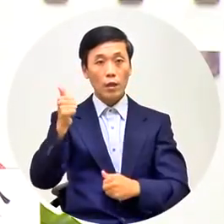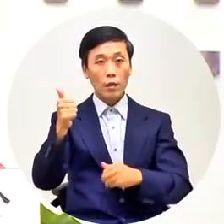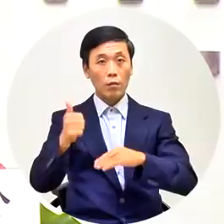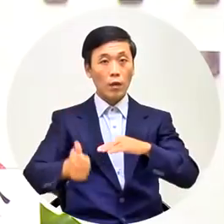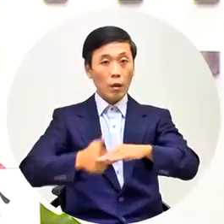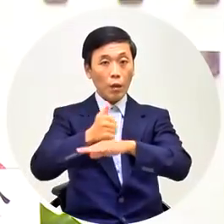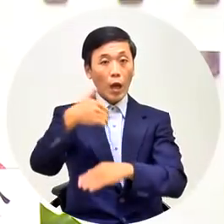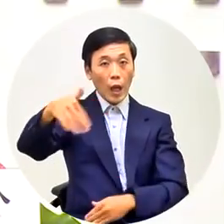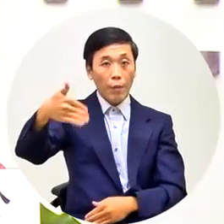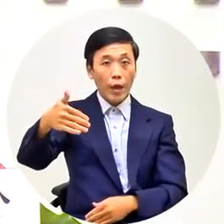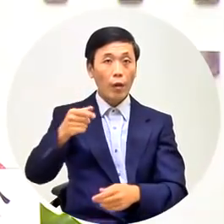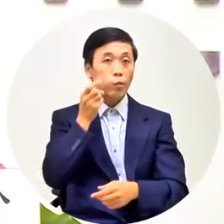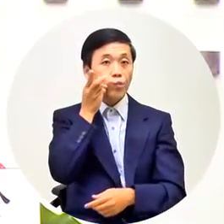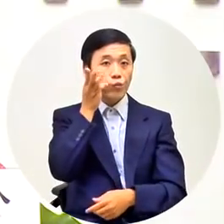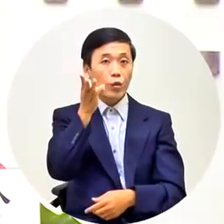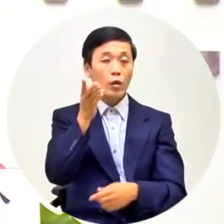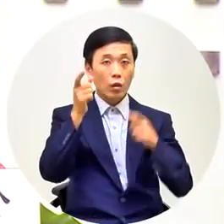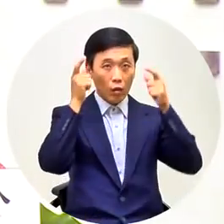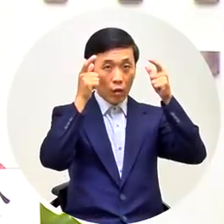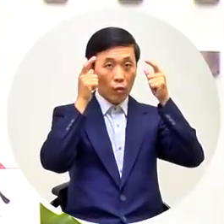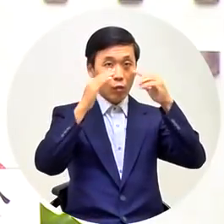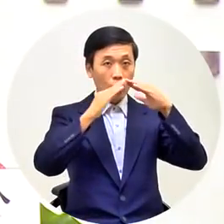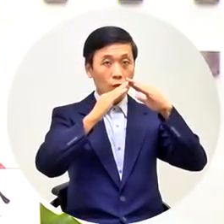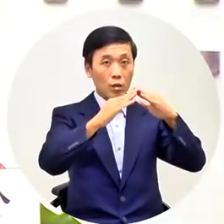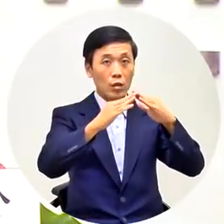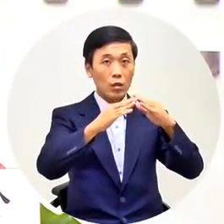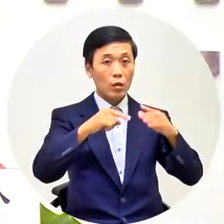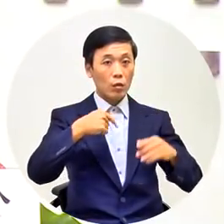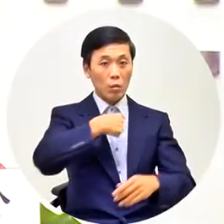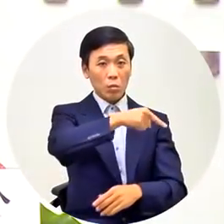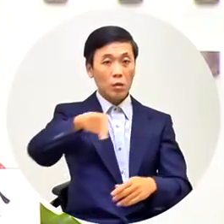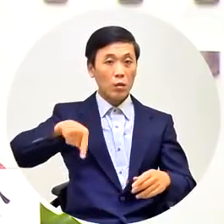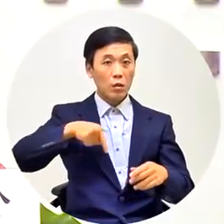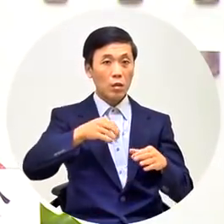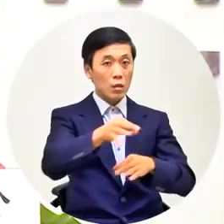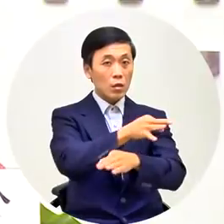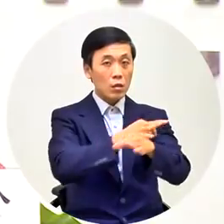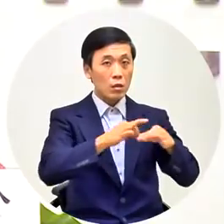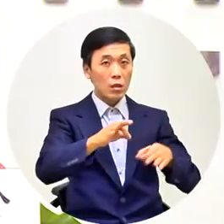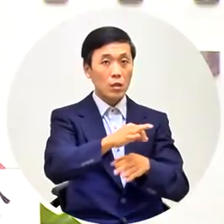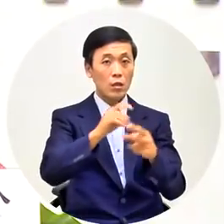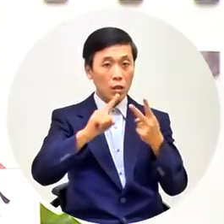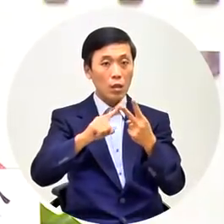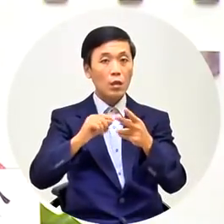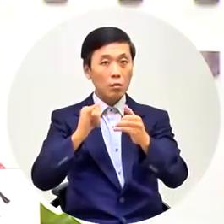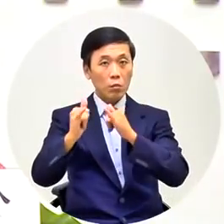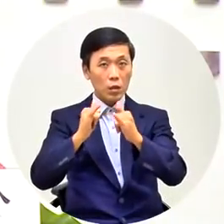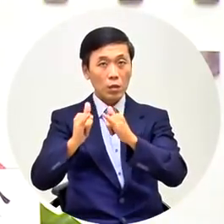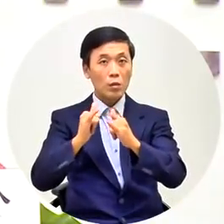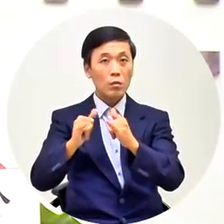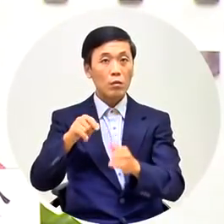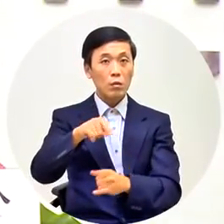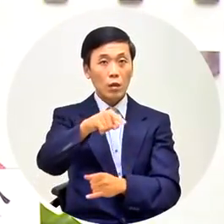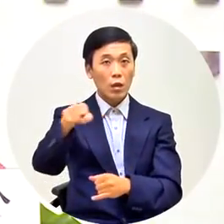市啊，咱的经济啊，咱的人民啊，百姓会当讲嘛，拢有感受